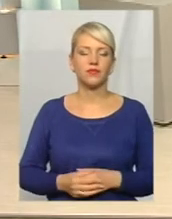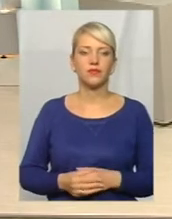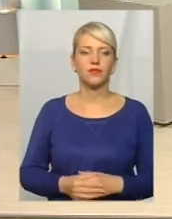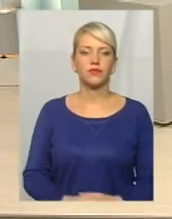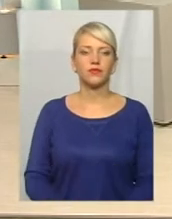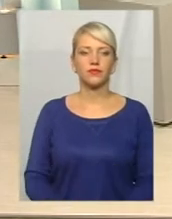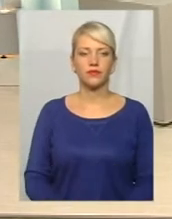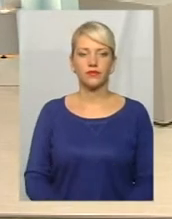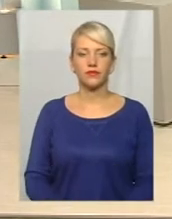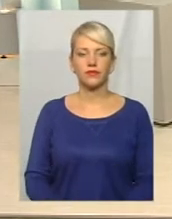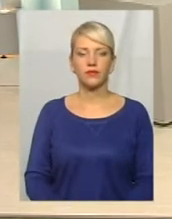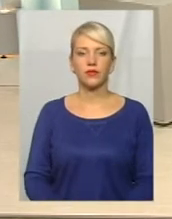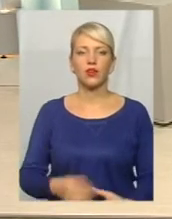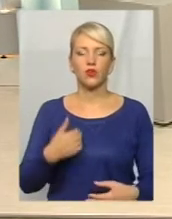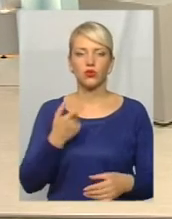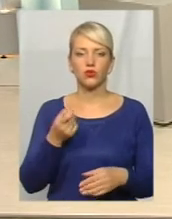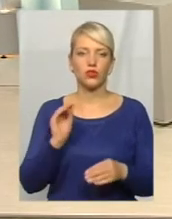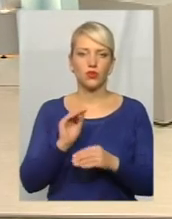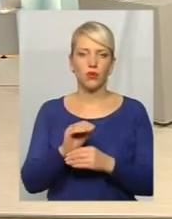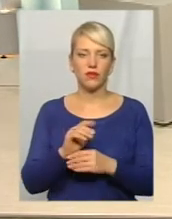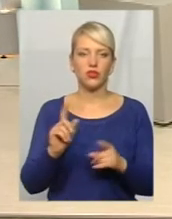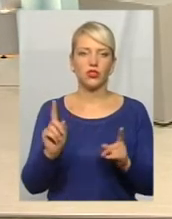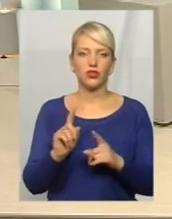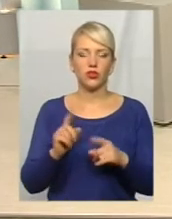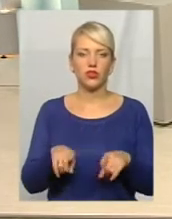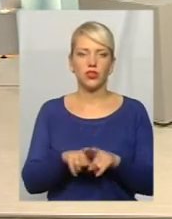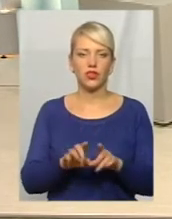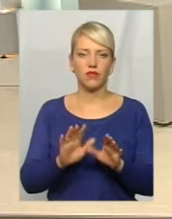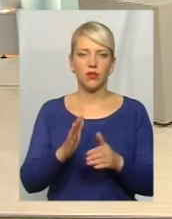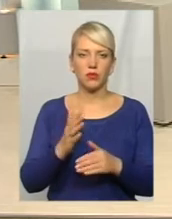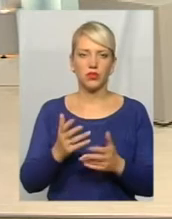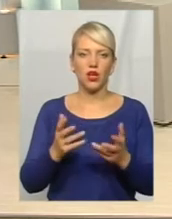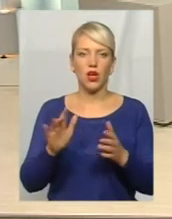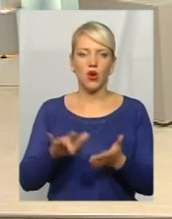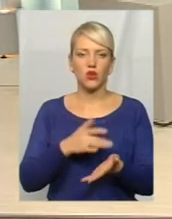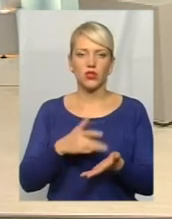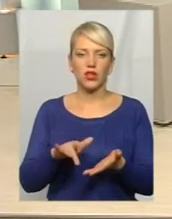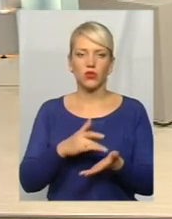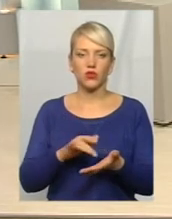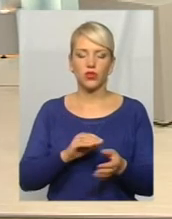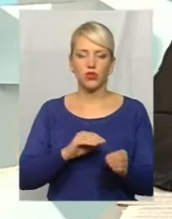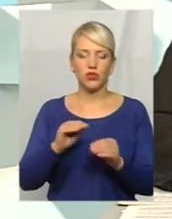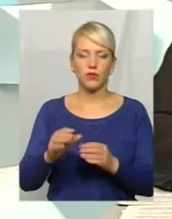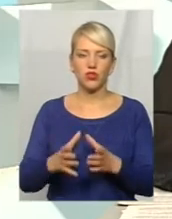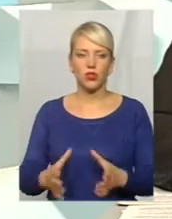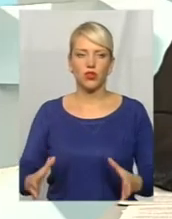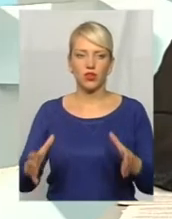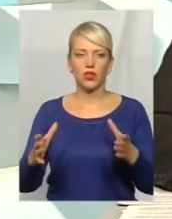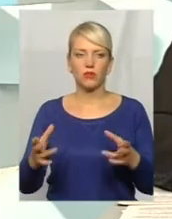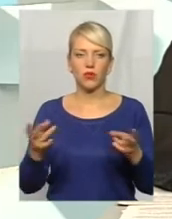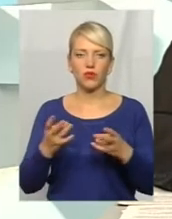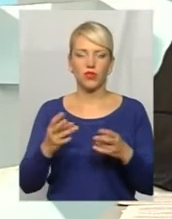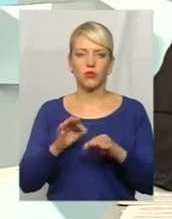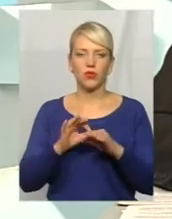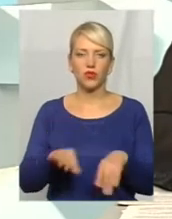ласка. Можу тут тільки трошки додати, що в таких випадках розрахунок розміщення контейнерів повинен проводитися